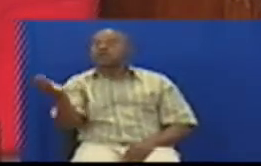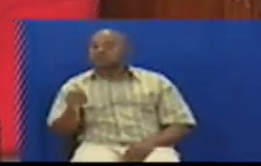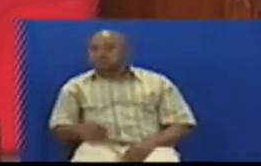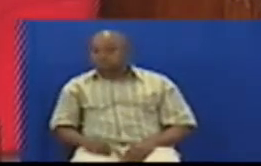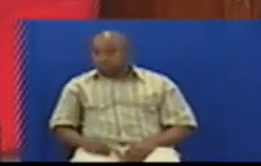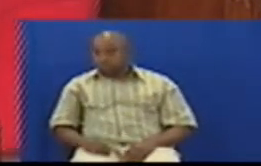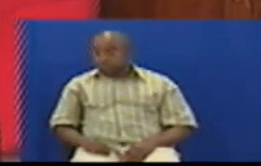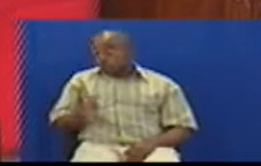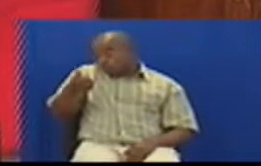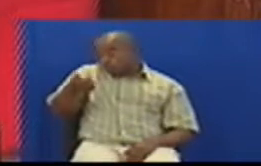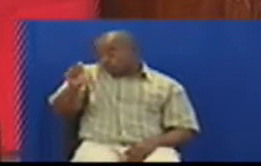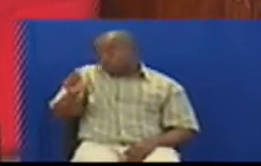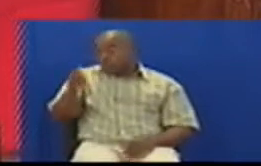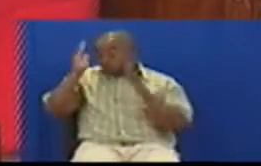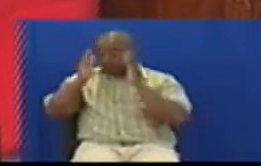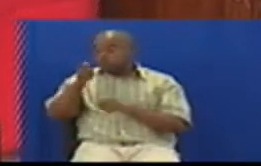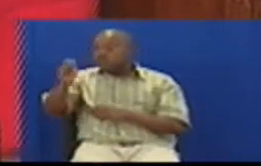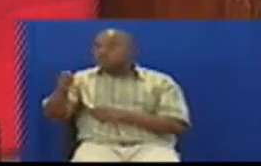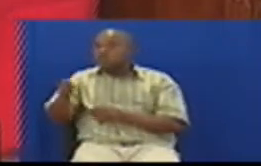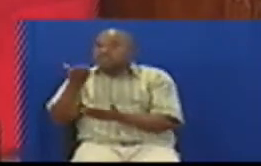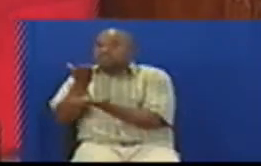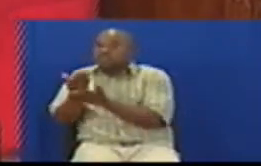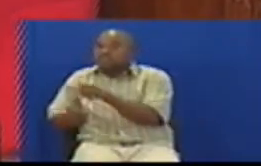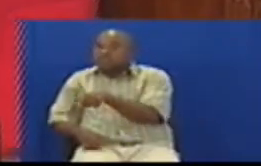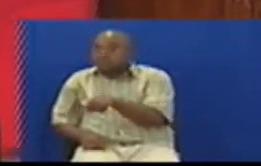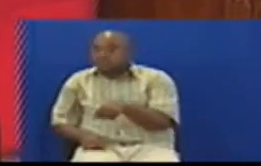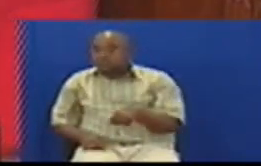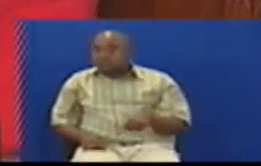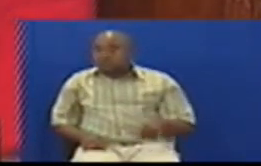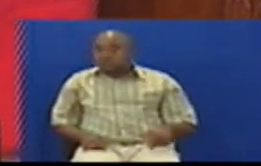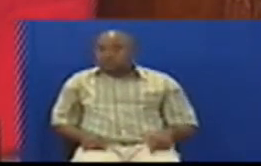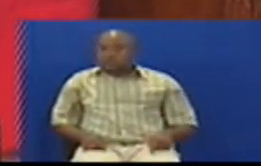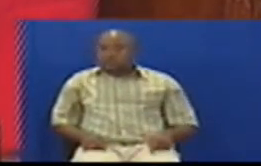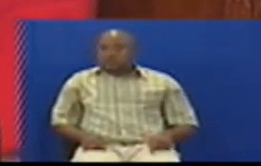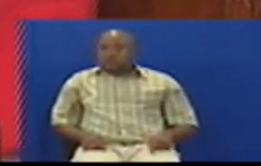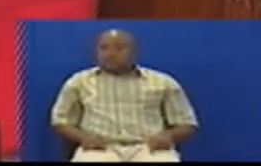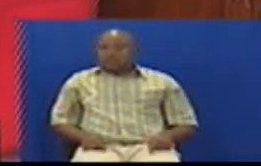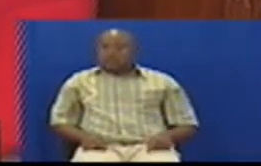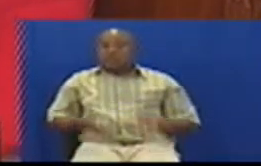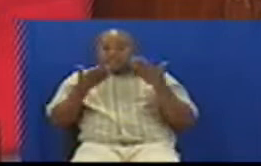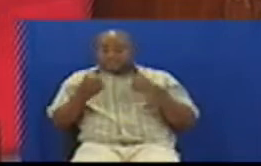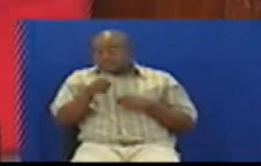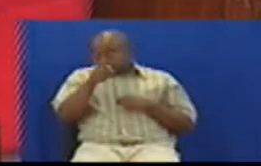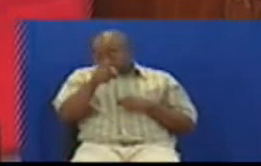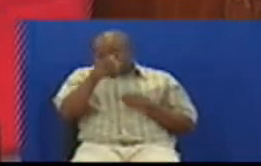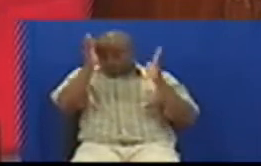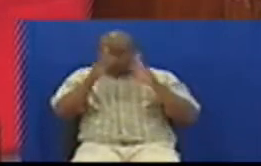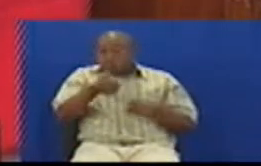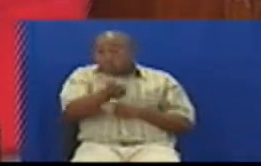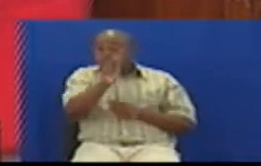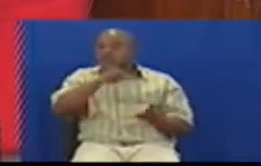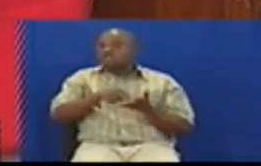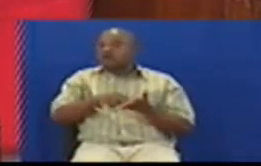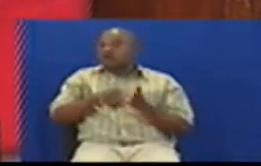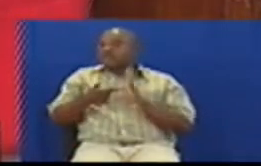Lakini wao wenyewe ni shahidi, baadhi ya bunge hapa mmoja zao wakisimama wanasema mimi nisingetangazwa kama watu wawili wasingekufa, mimi nisingetangazwa